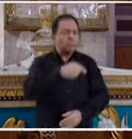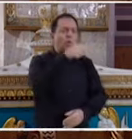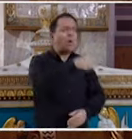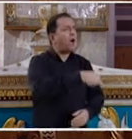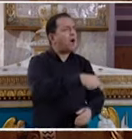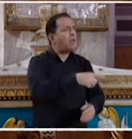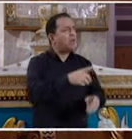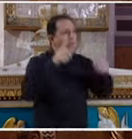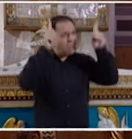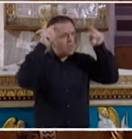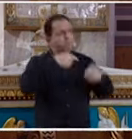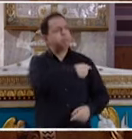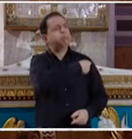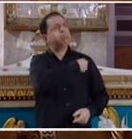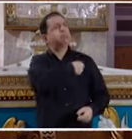Άδης